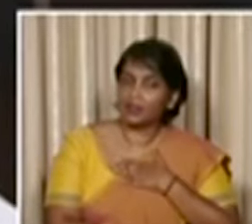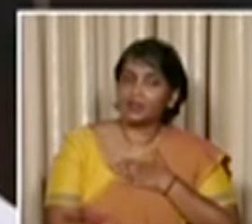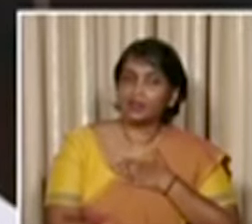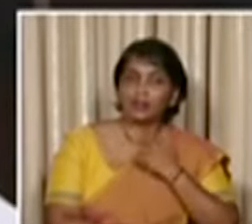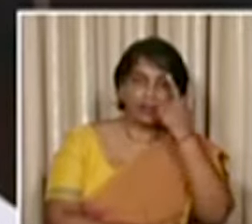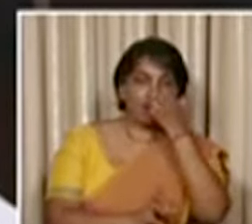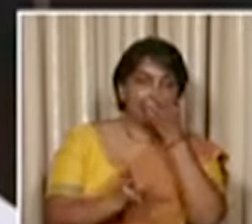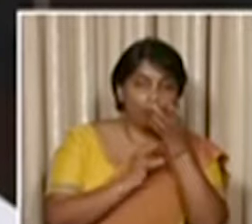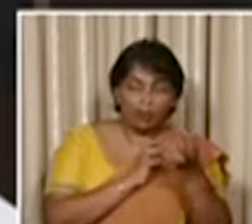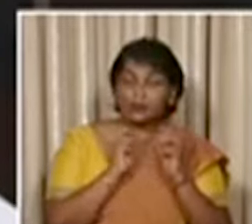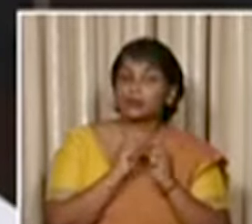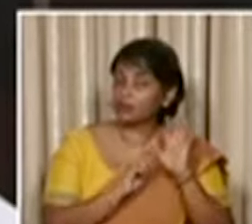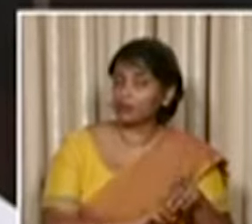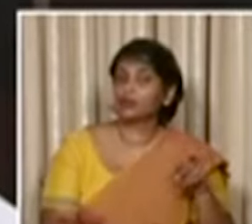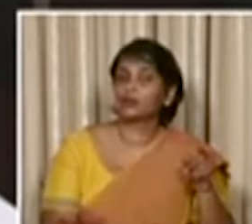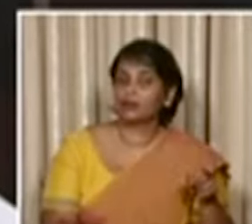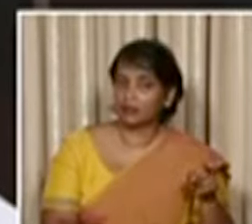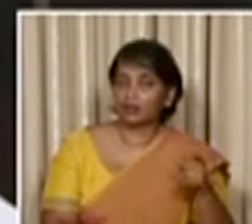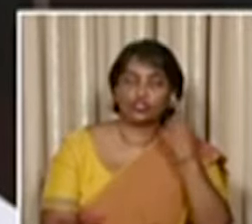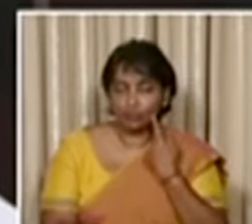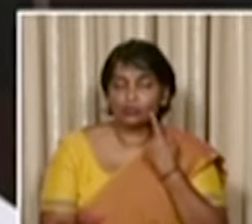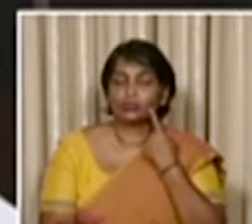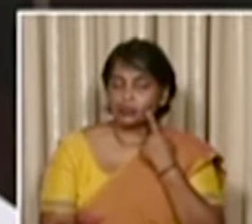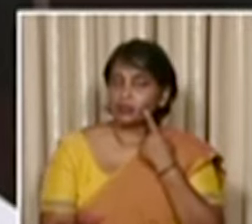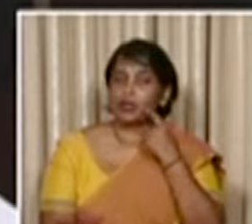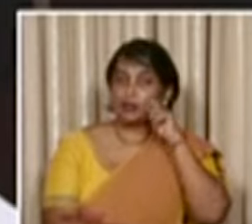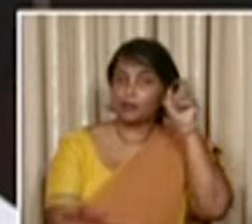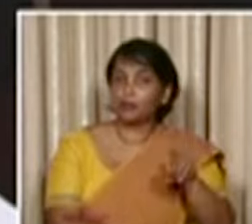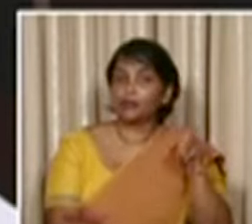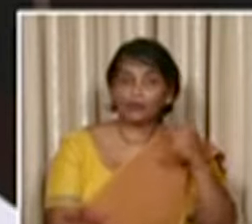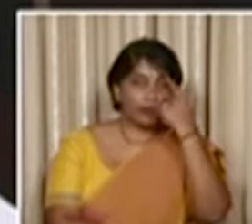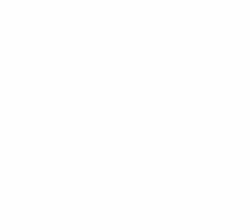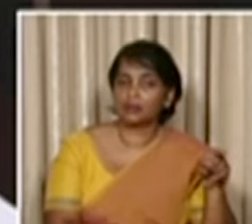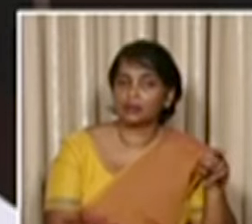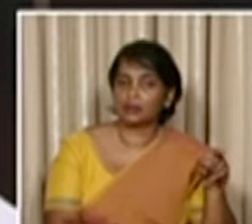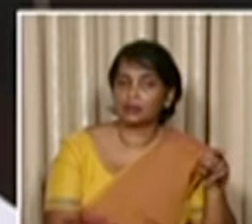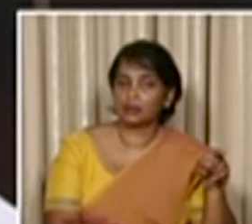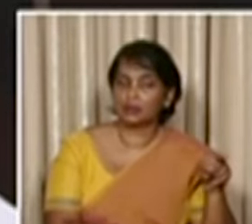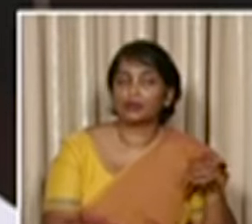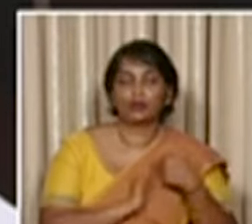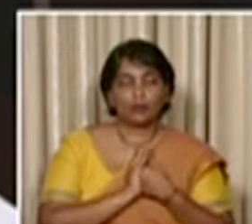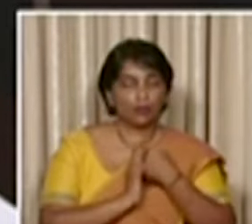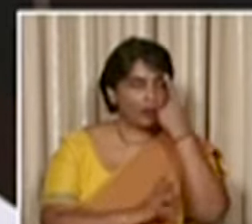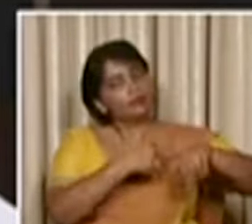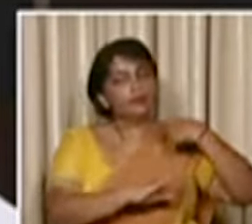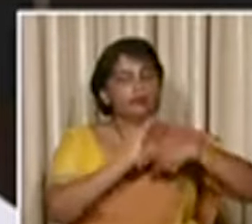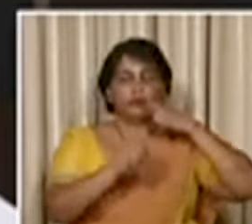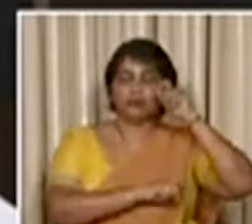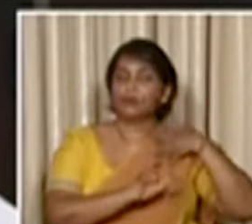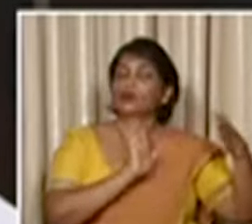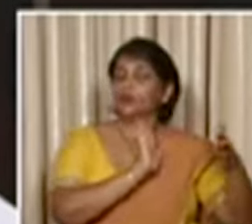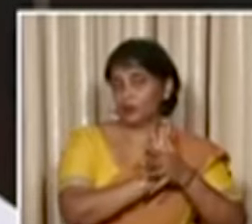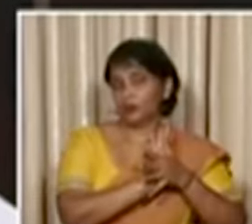පාස්කු ප්‍රහාරෙන් විපතටපත් වුණු ඒ අහිංසක ජනතාව, කතෝලික ප්‍රජාව, අතිඋතුම් කාඩිනල්තුමා එක්ක